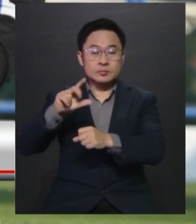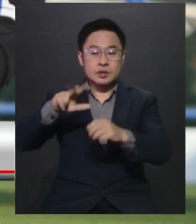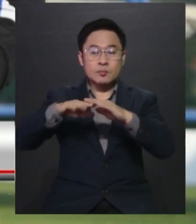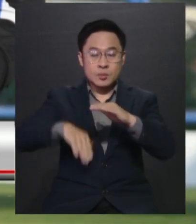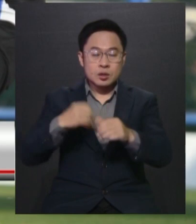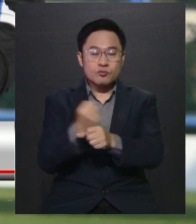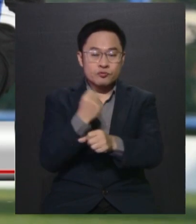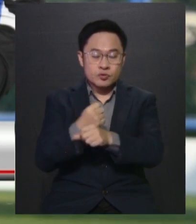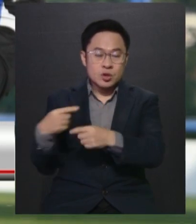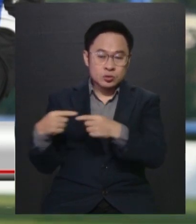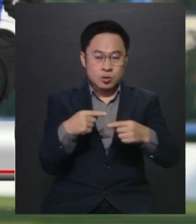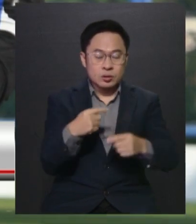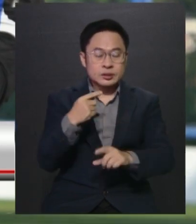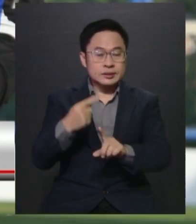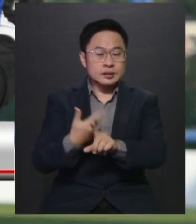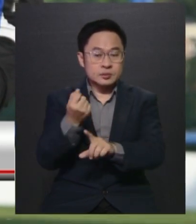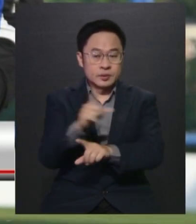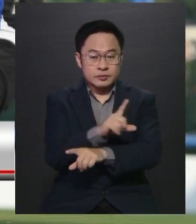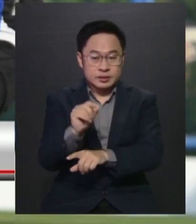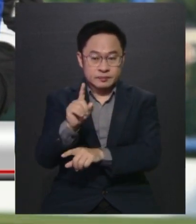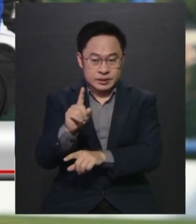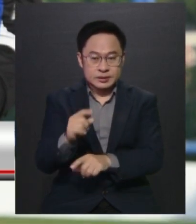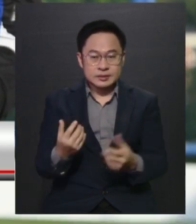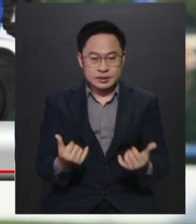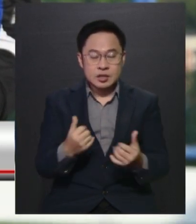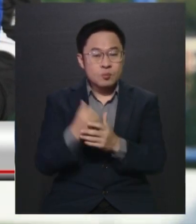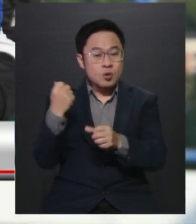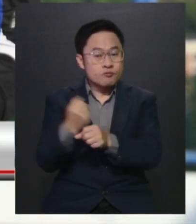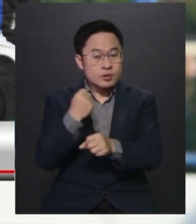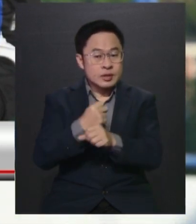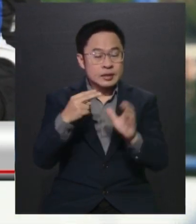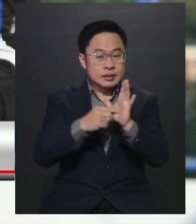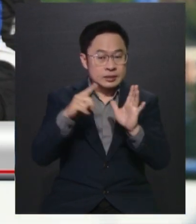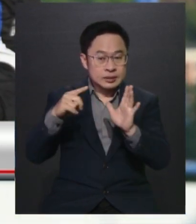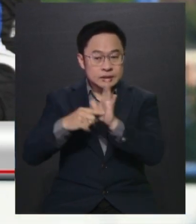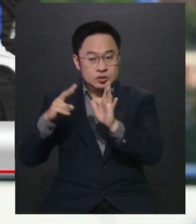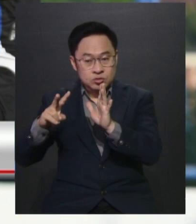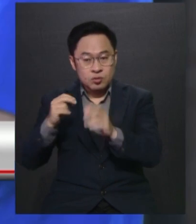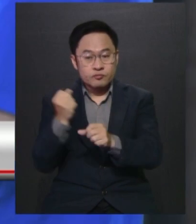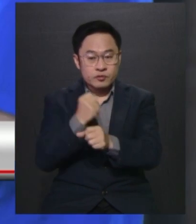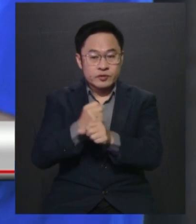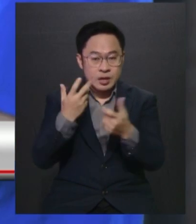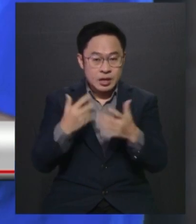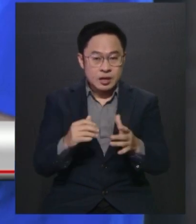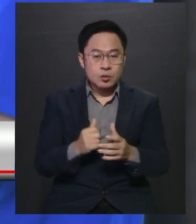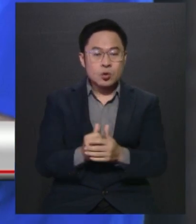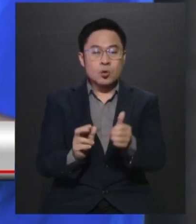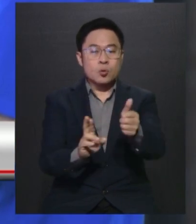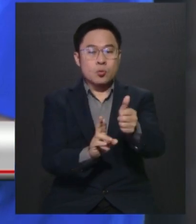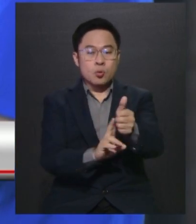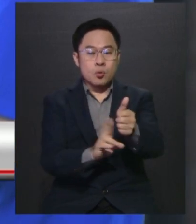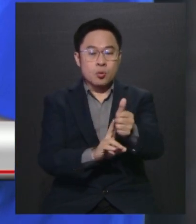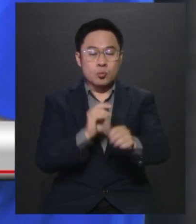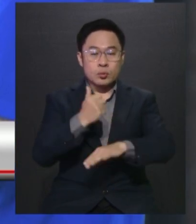ที่21พฤศจิกายนนี้ค่ะซึ่งภายหลังการอุ่นเครื่องค่ะทางด้านของคุณยุทธนาหยิมการุณค่ะอุปนายกสมาค